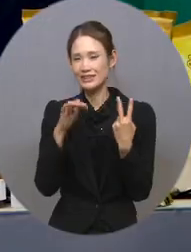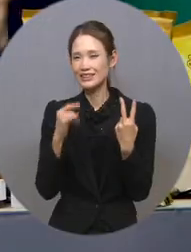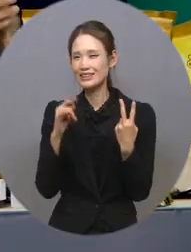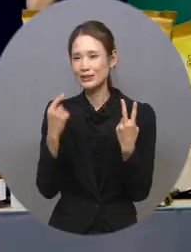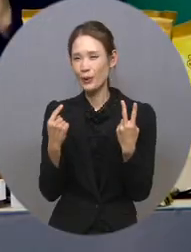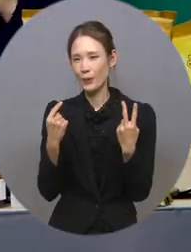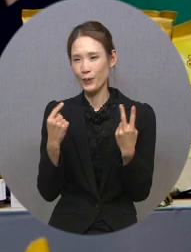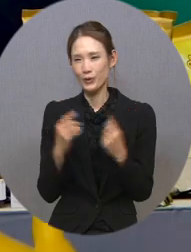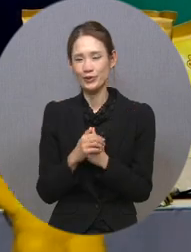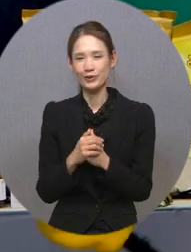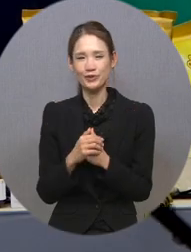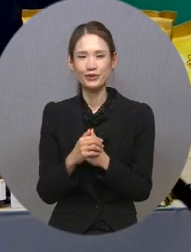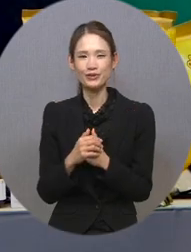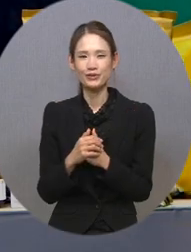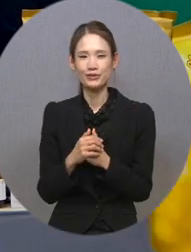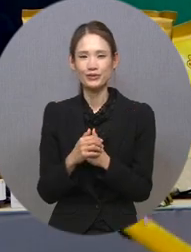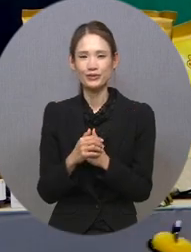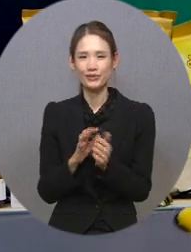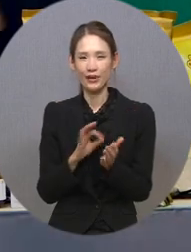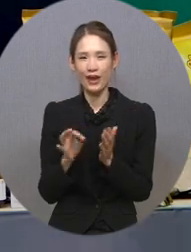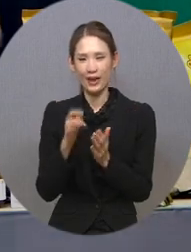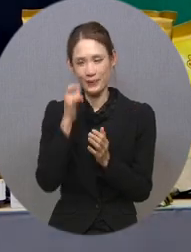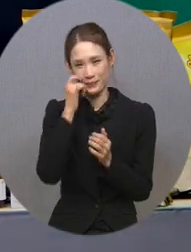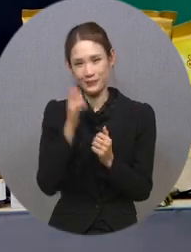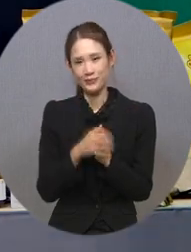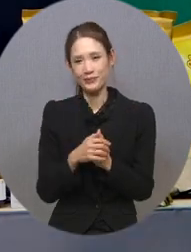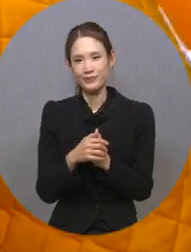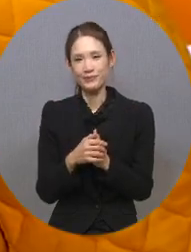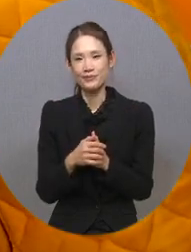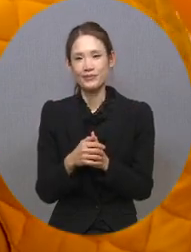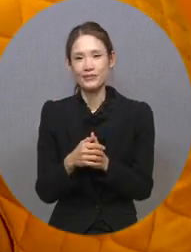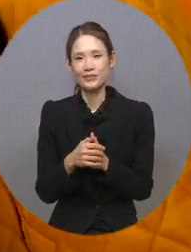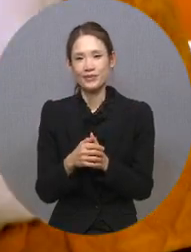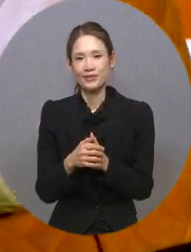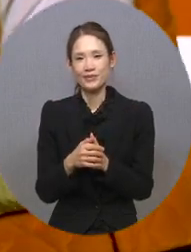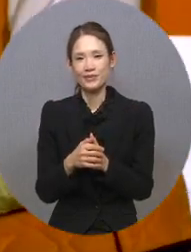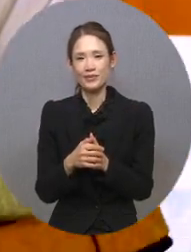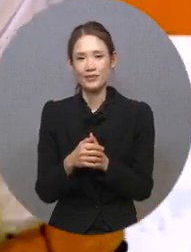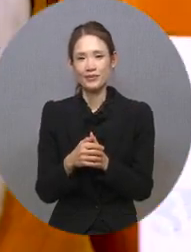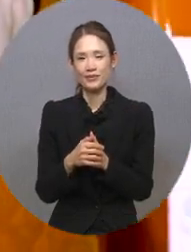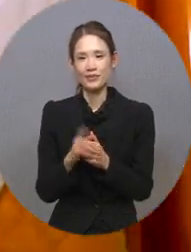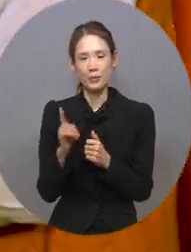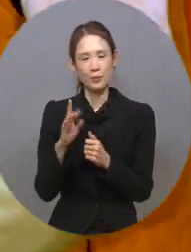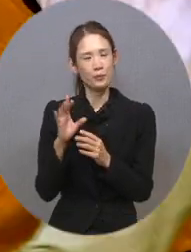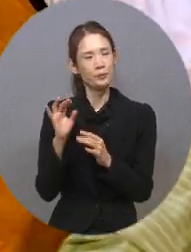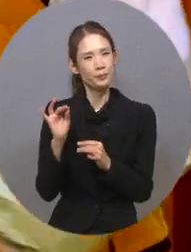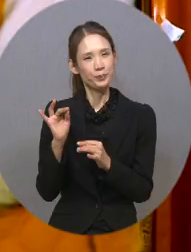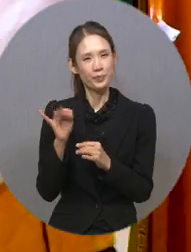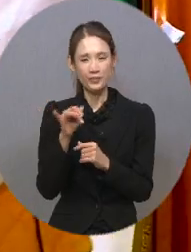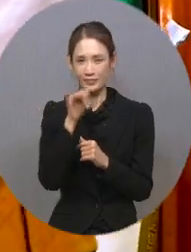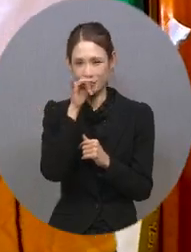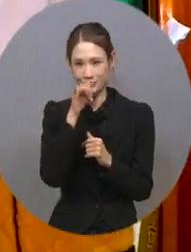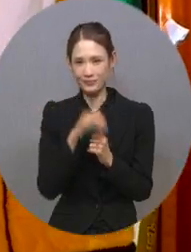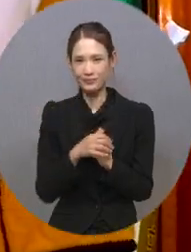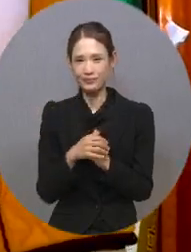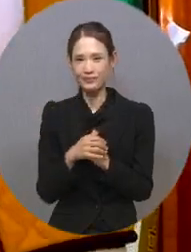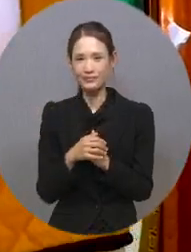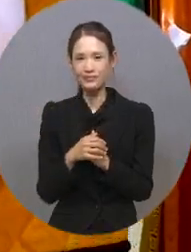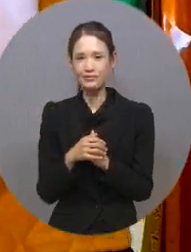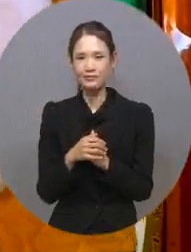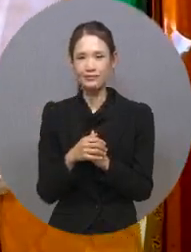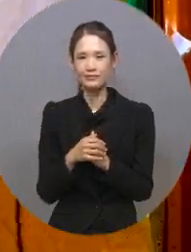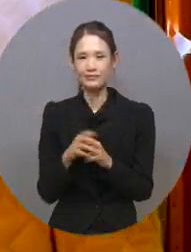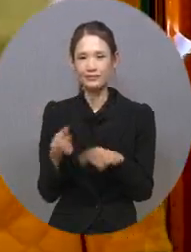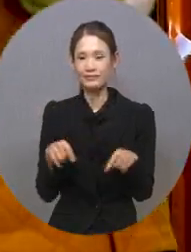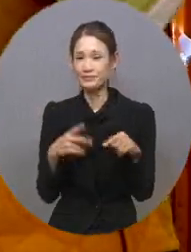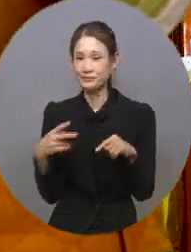2초! 아이고, 2초를 못 쓰셨네. 아니, 근데 저기 마지막에 뭐가 멈칫하셨어요. 우리 테이프 끊긴